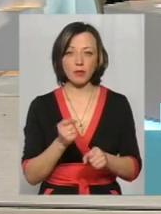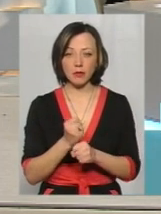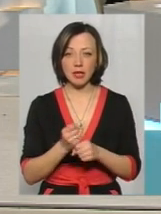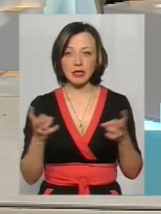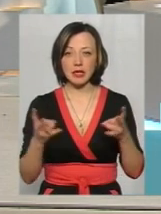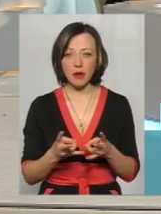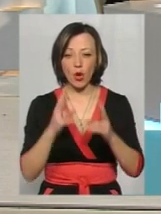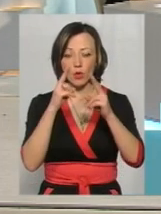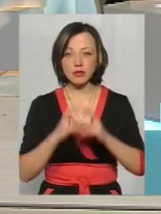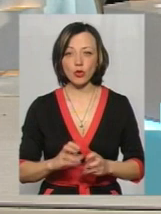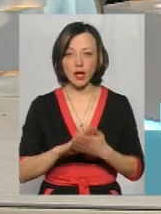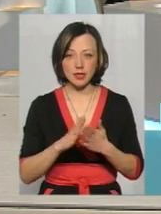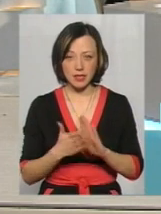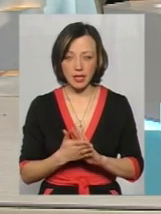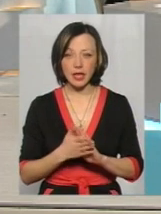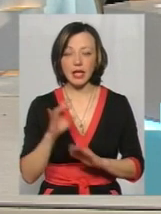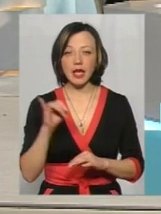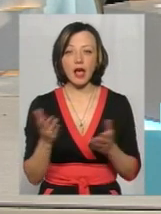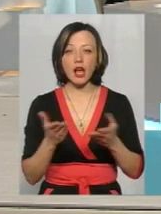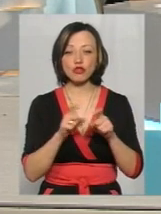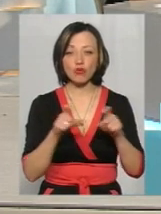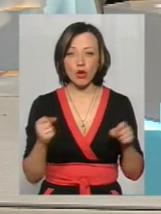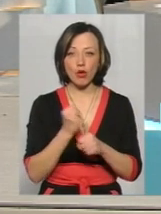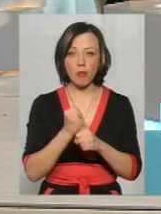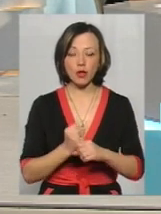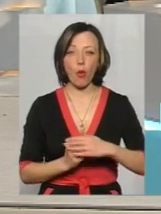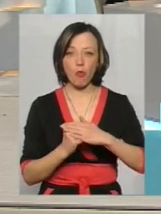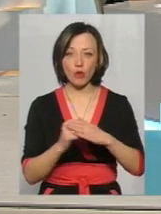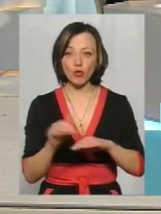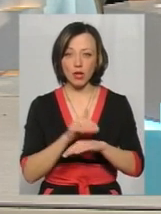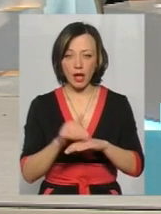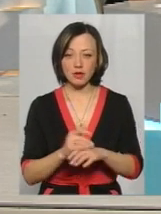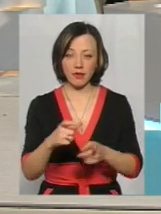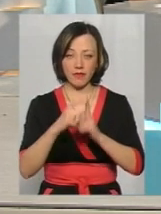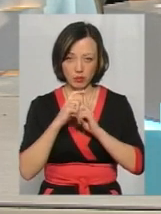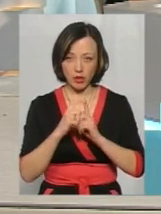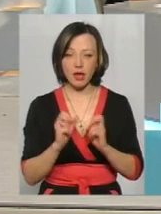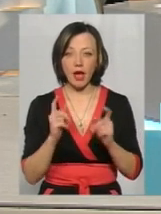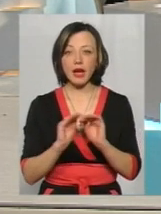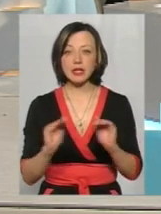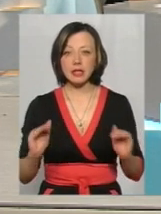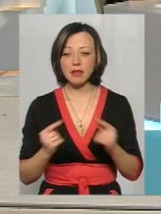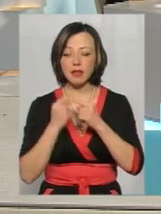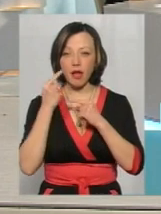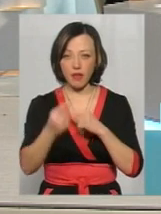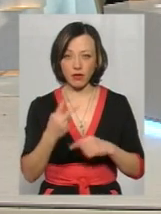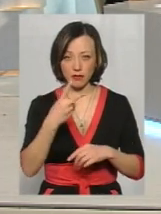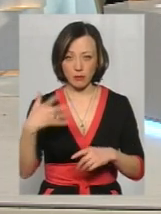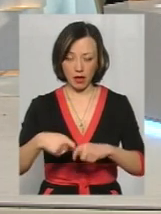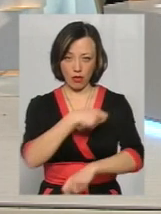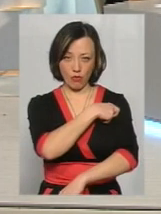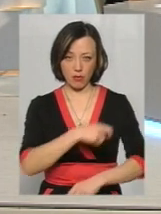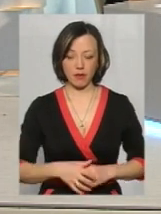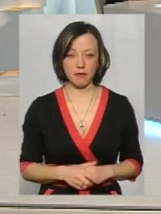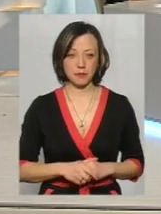Треба добре розібратися в ситуації, які школи робити опорними. Будь ласка, хай дадуть відповідь. Як дітям так далеко добиратися? Дякую, ми